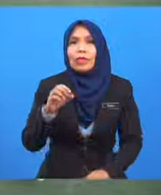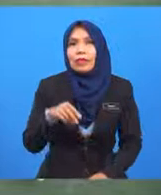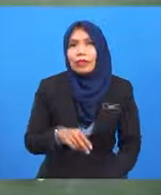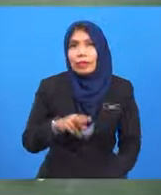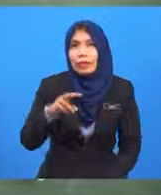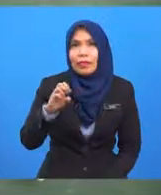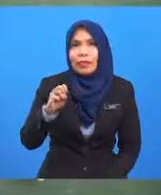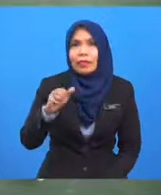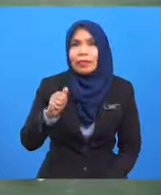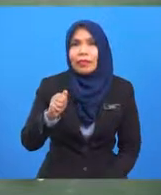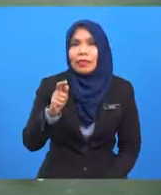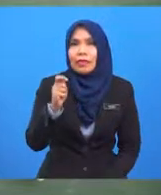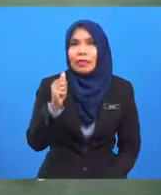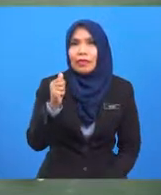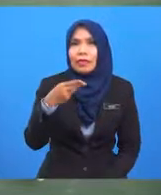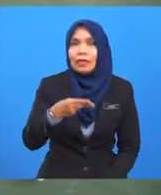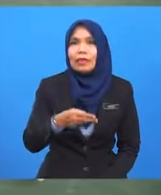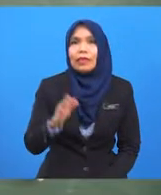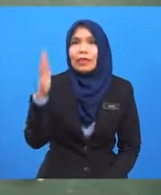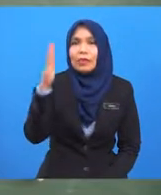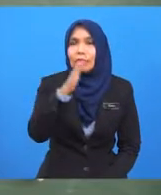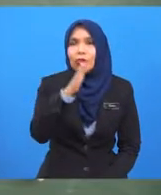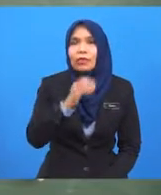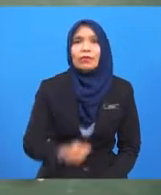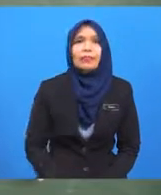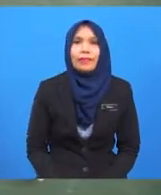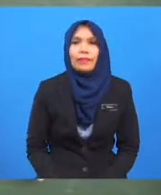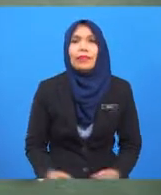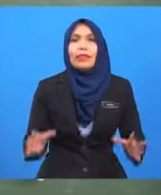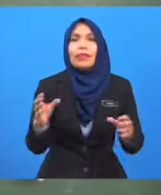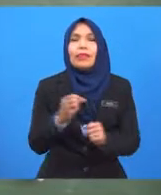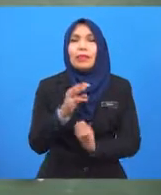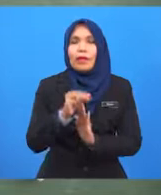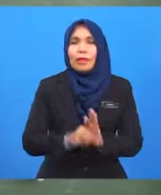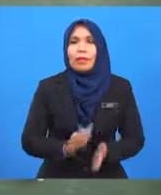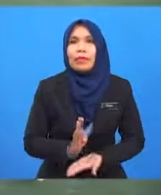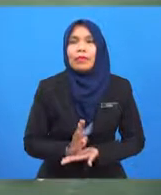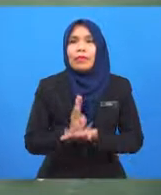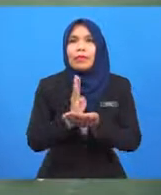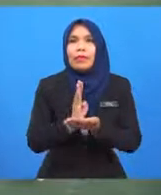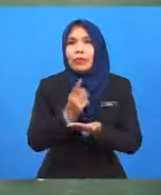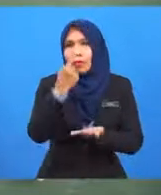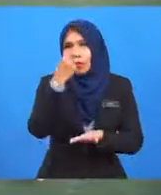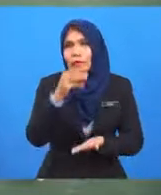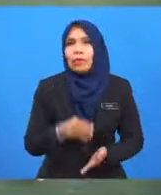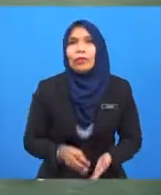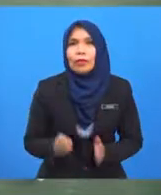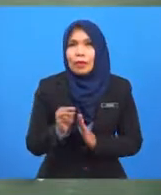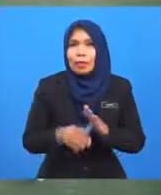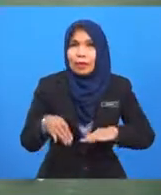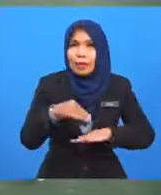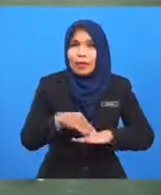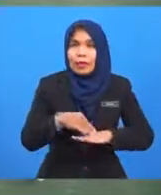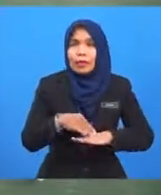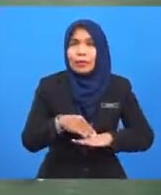condong. Satah condong dapat membantu untuk menaikkan atau